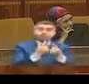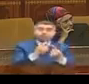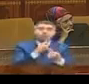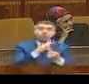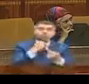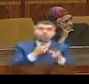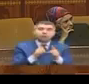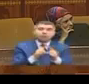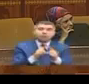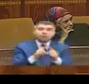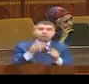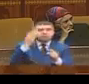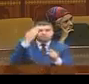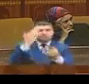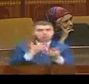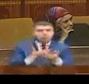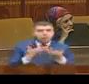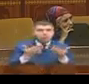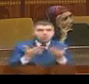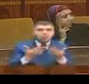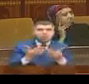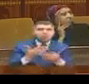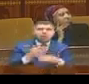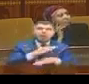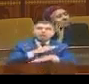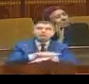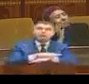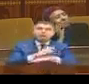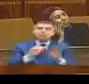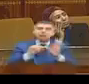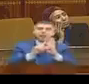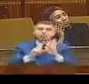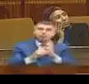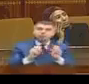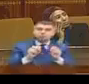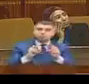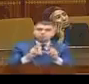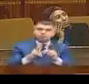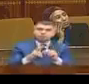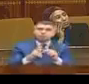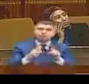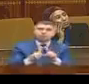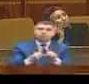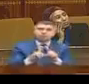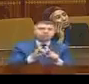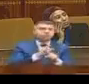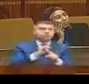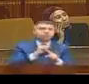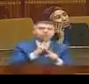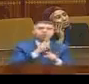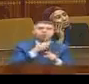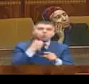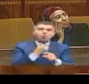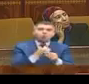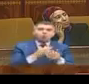راشده ومسانده طبعا في تطبيق الدستور، في تطبيق القانون، واي حاجه خرج عليها الحكومه ولا خرج عليها